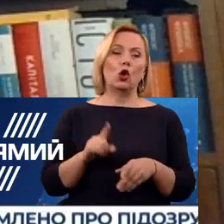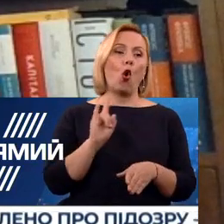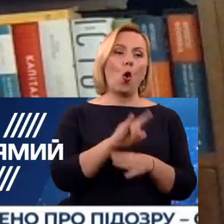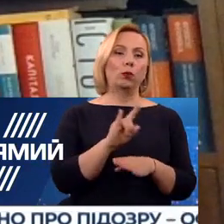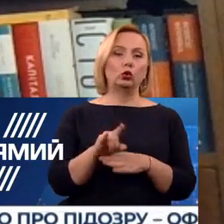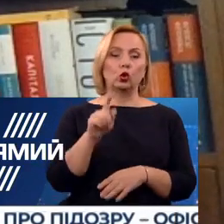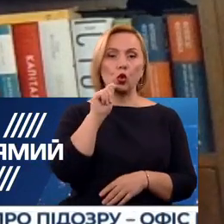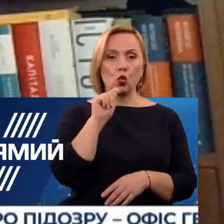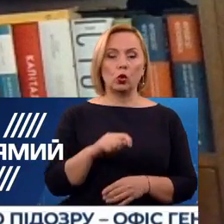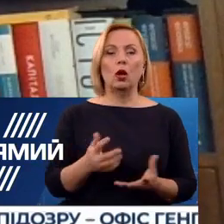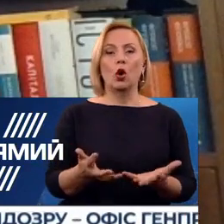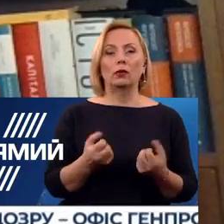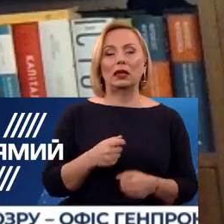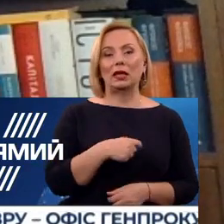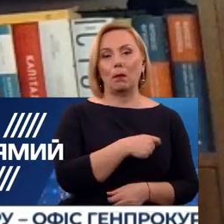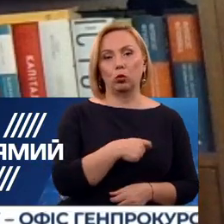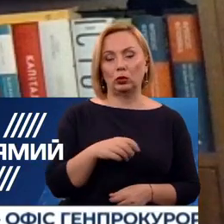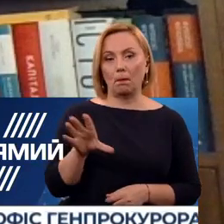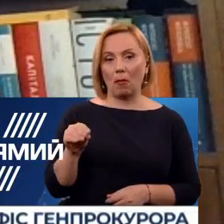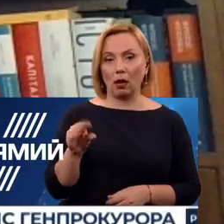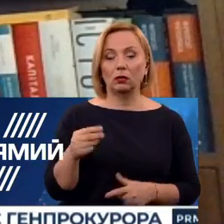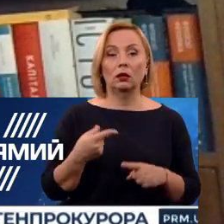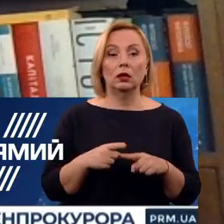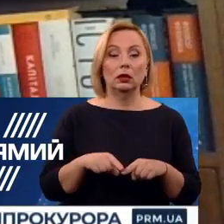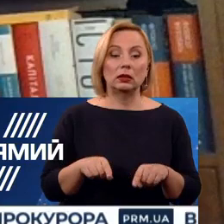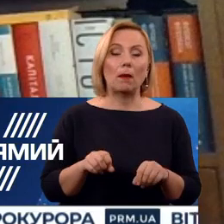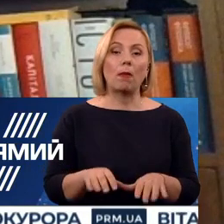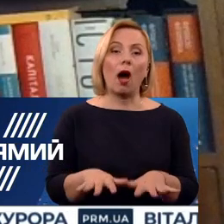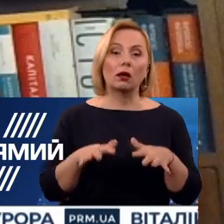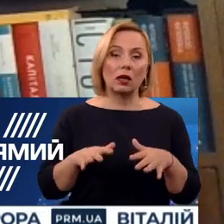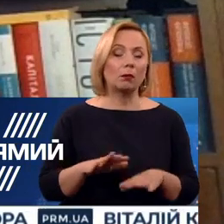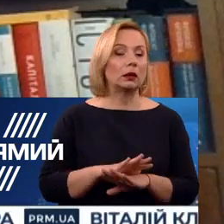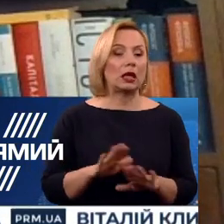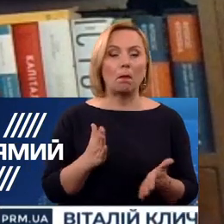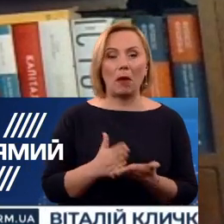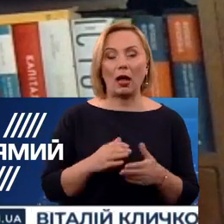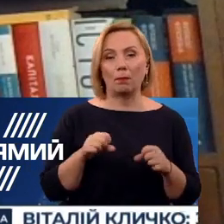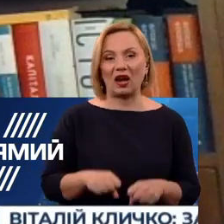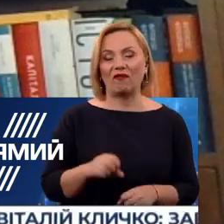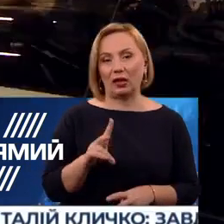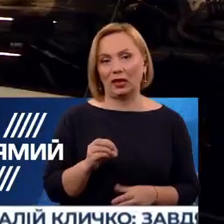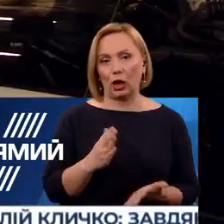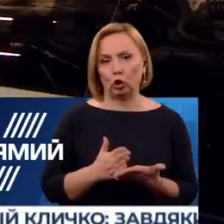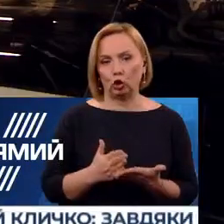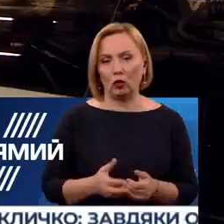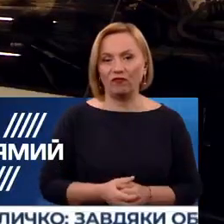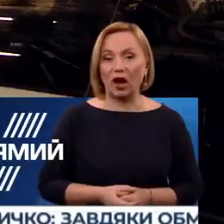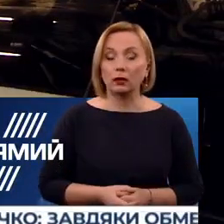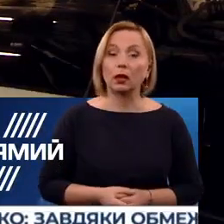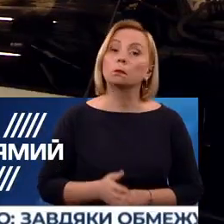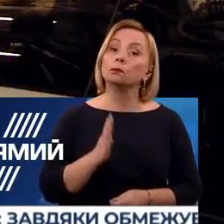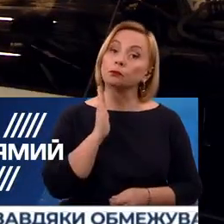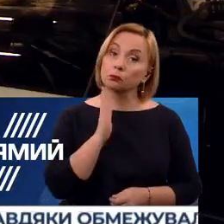українців, отримали депутатські мандати. Тому цей парламент, ця влада не має права на існування. Ну, зрештою, будемо спостерігати за тим,